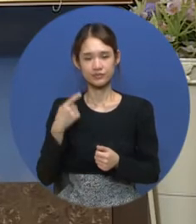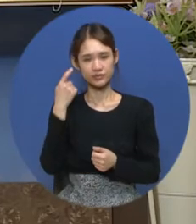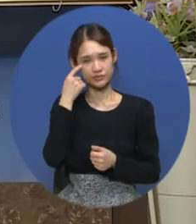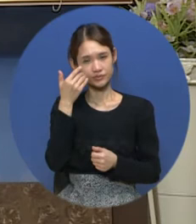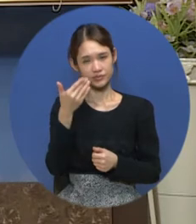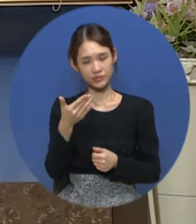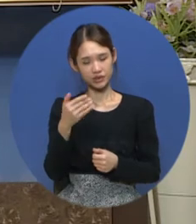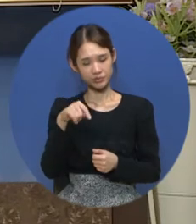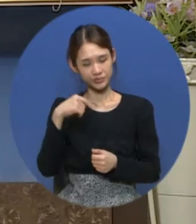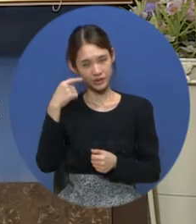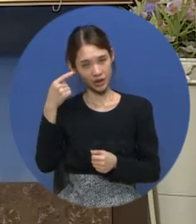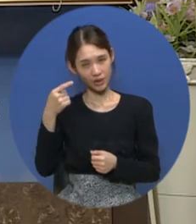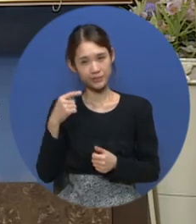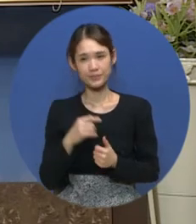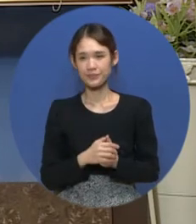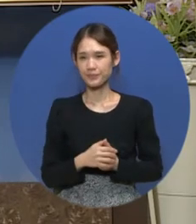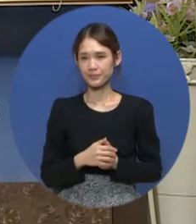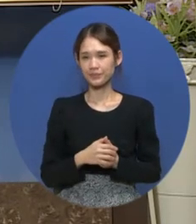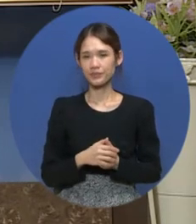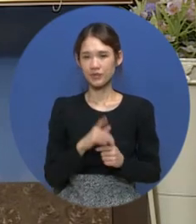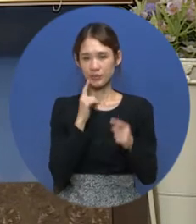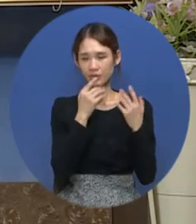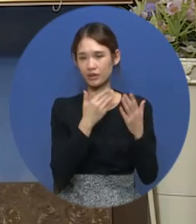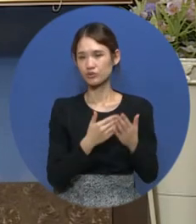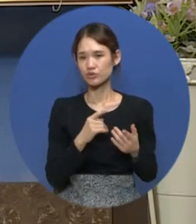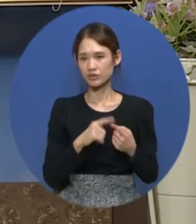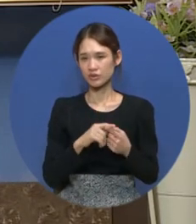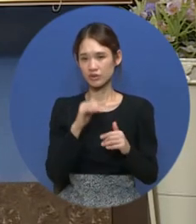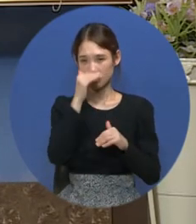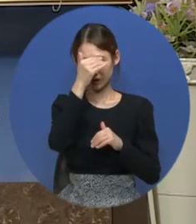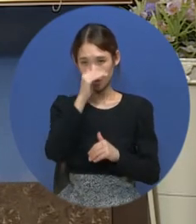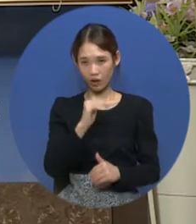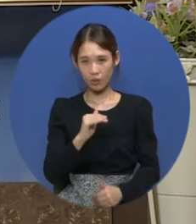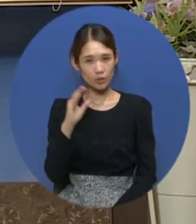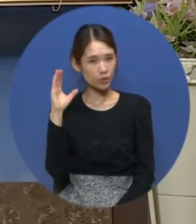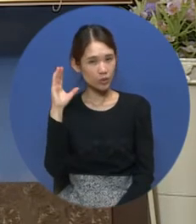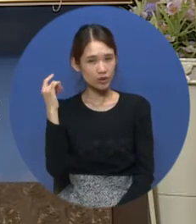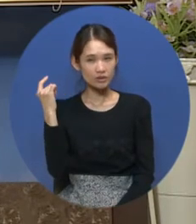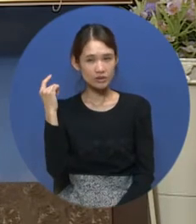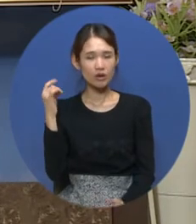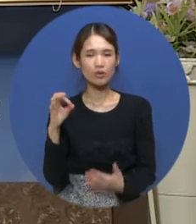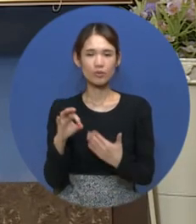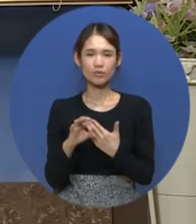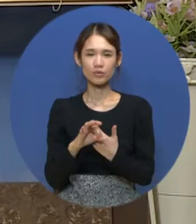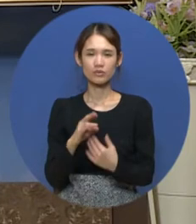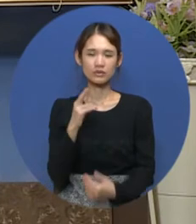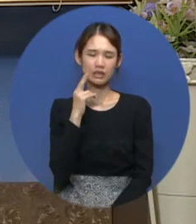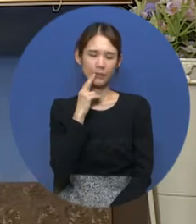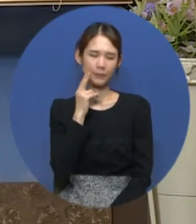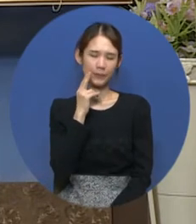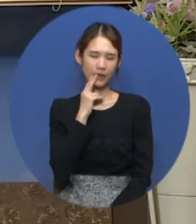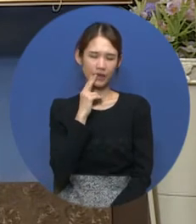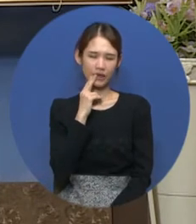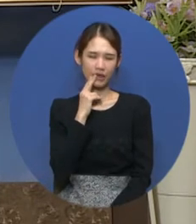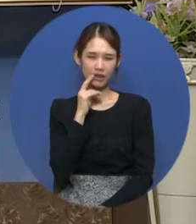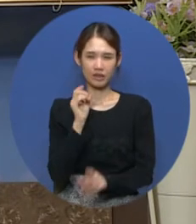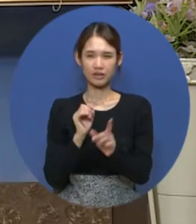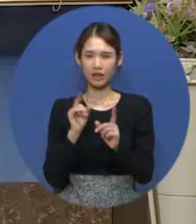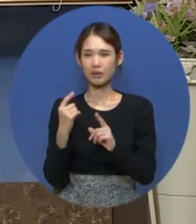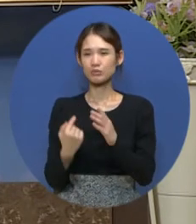질문으로 넘어가서 요 이제 말씀해주신 내용을 들어보면 담배가 되죠 원인 으로서